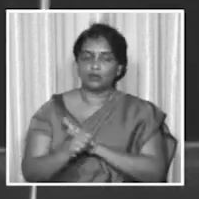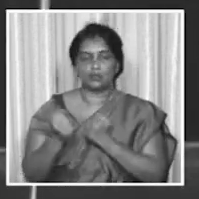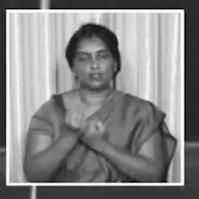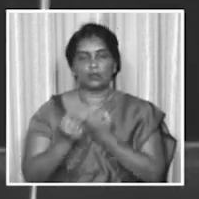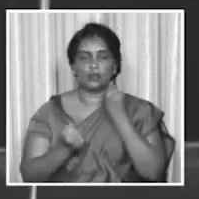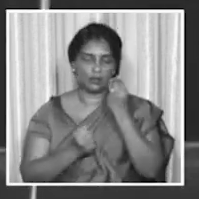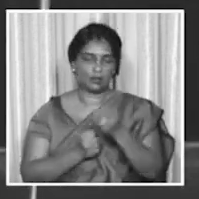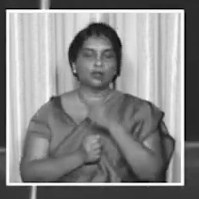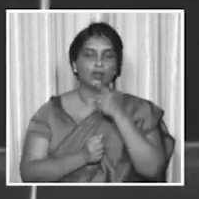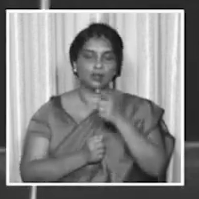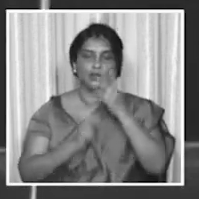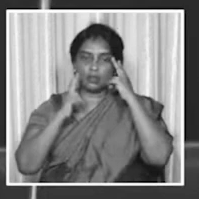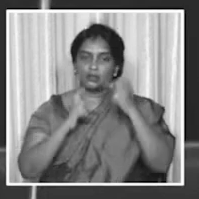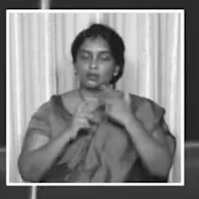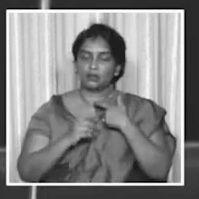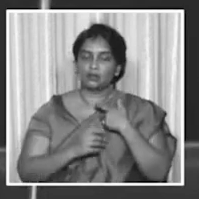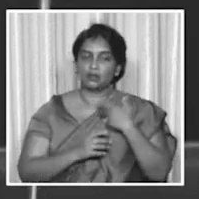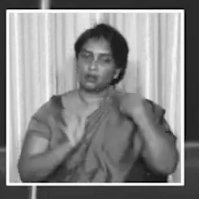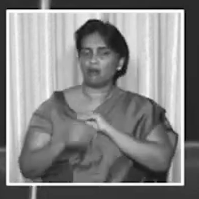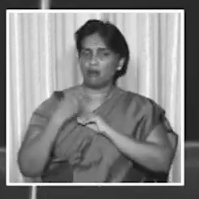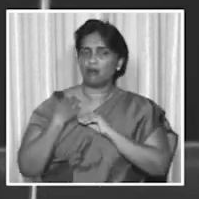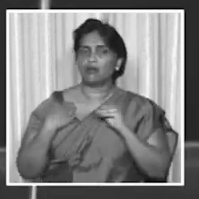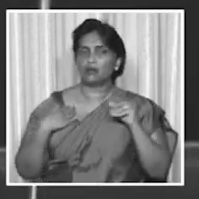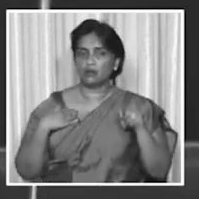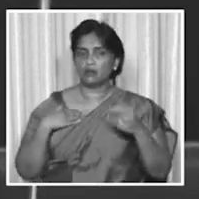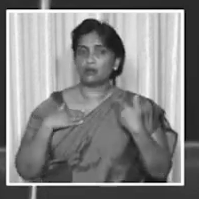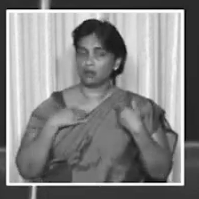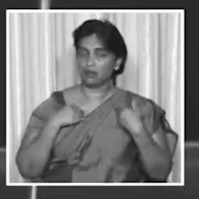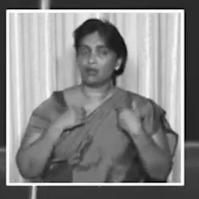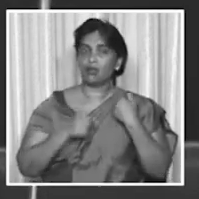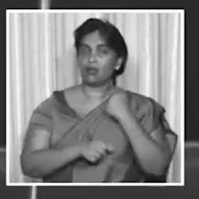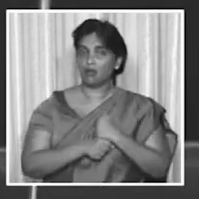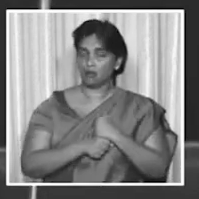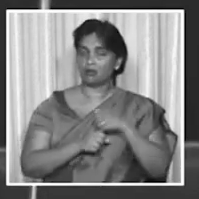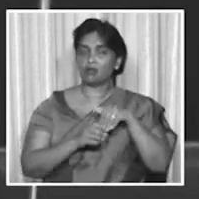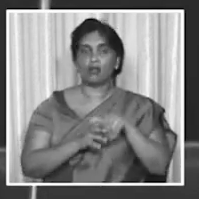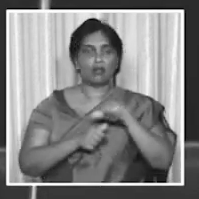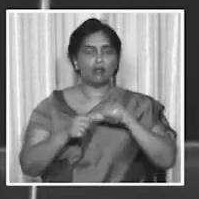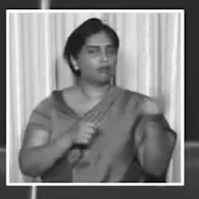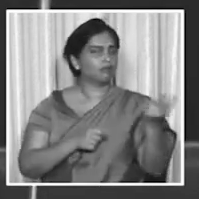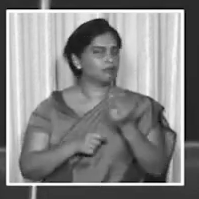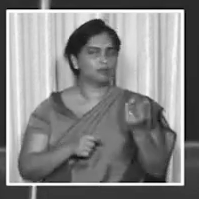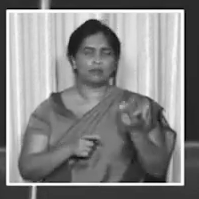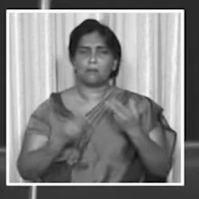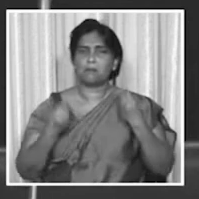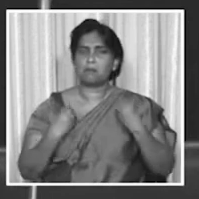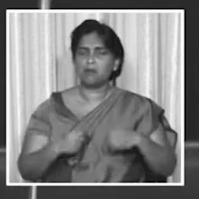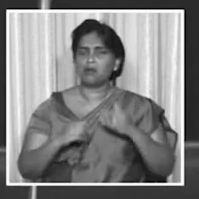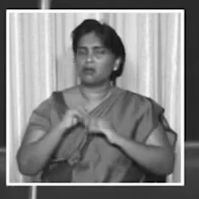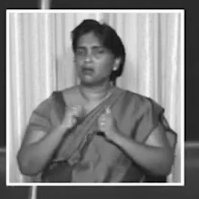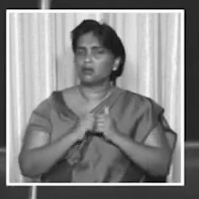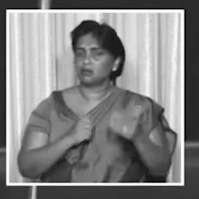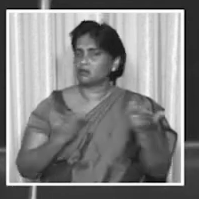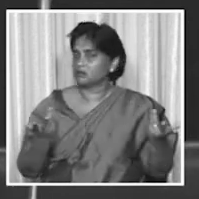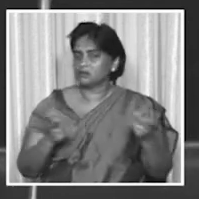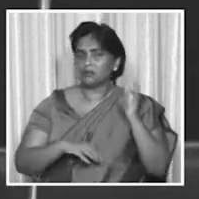අපි ලබා දෙන්නම් ඒ රටට තෝරන්න අපි ඔබතුමා එන්න යන්න මොකද දැන් අපේ ආණ්ඩුව ආයතන මේ දෙක ගැන ඒ වැරපිළිවෙලක් යොදවලා